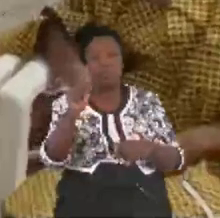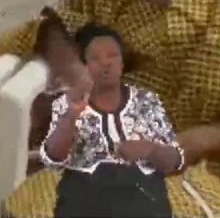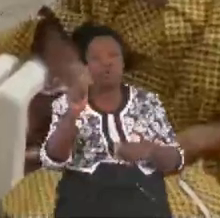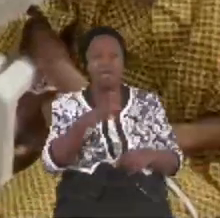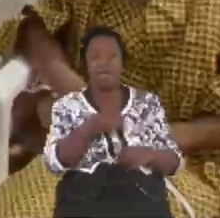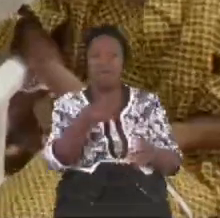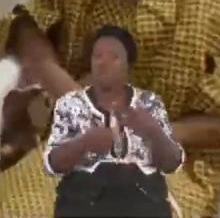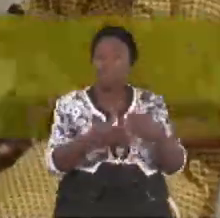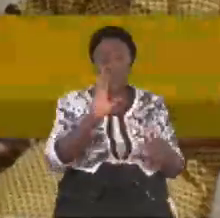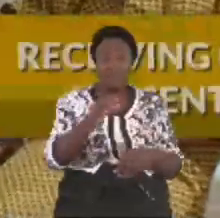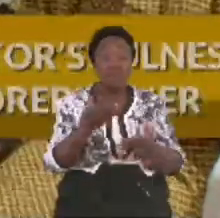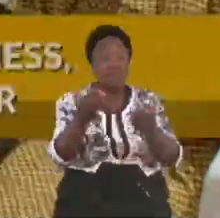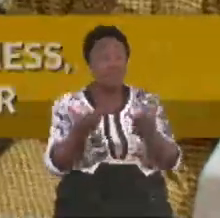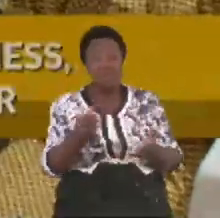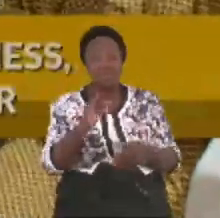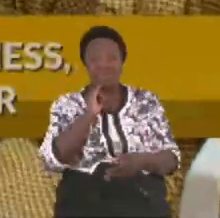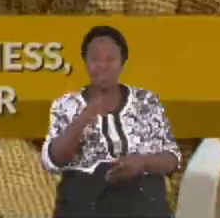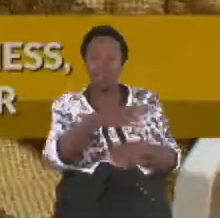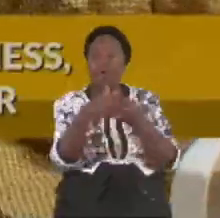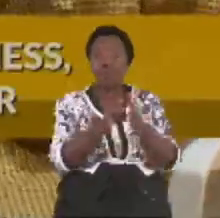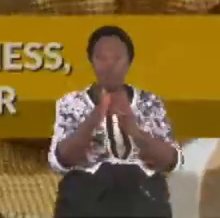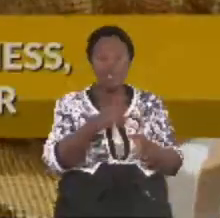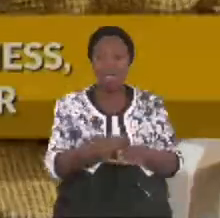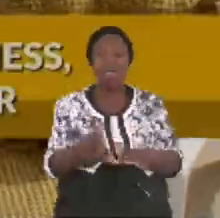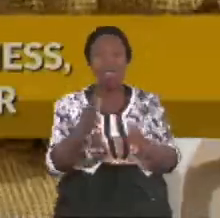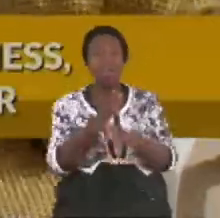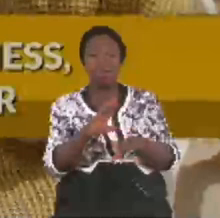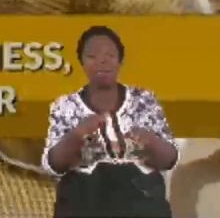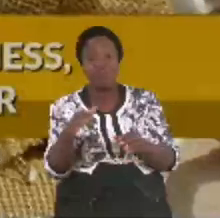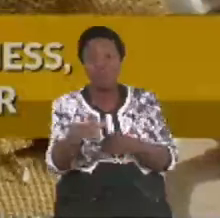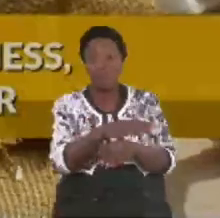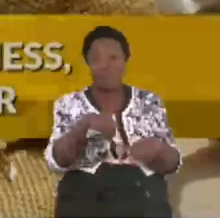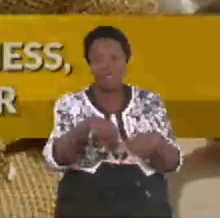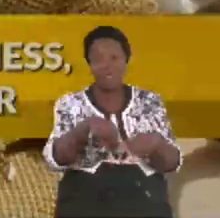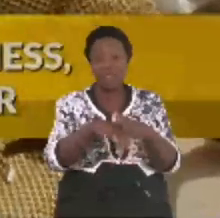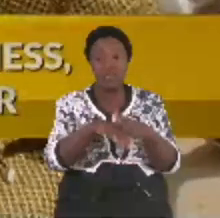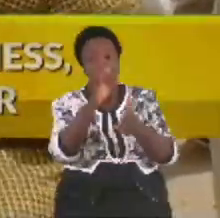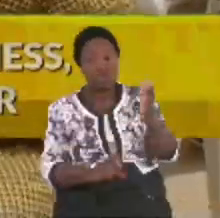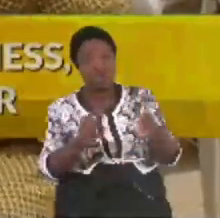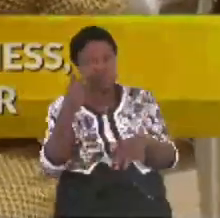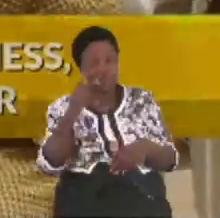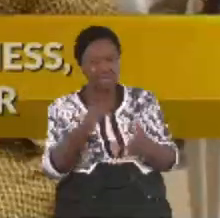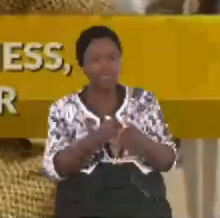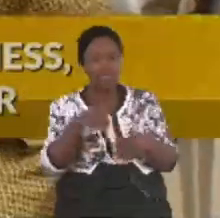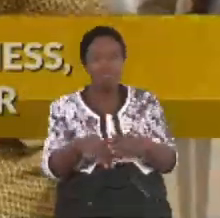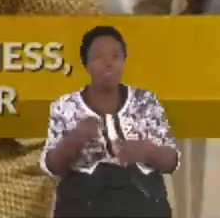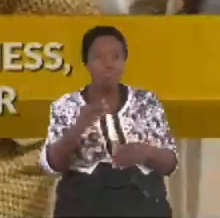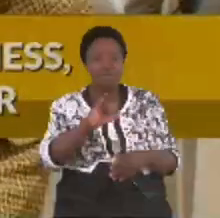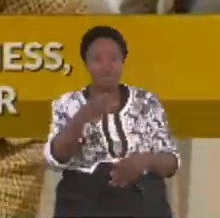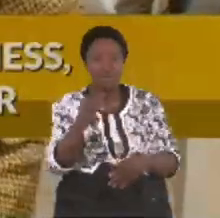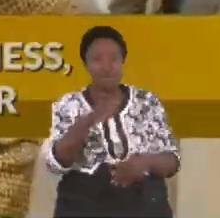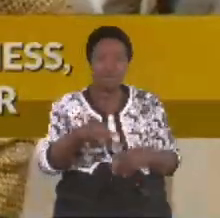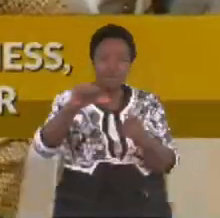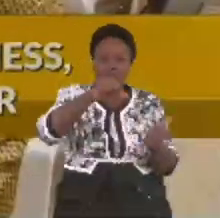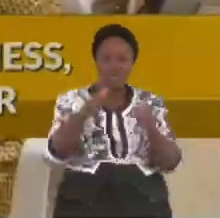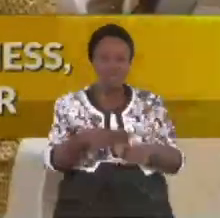chapitre 21. Tous tes besoins, quels qu'ils soient, sont couverts dans ces chapitres. Nous avons vu Jean-Baptiste, le même Jean,